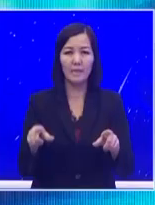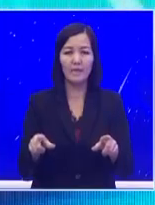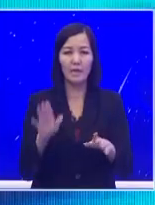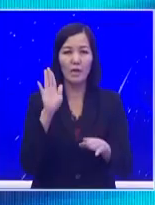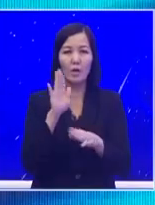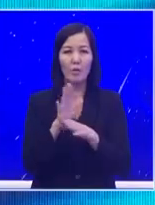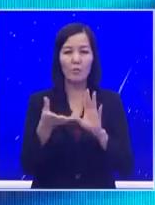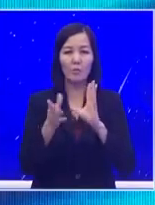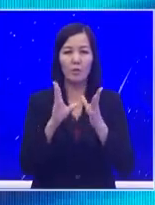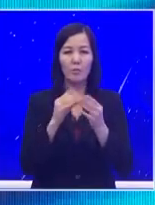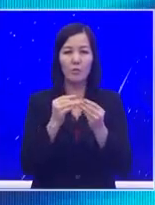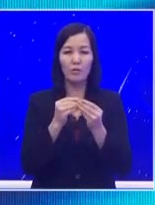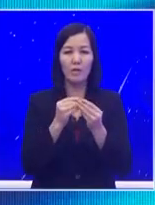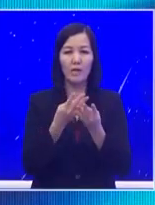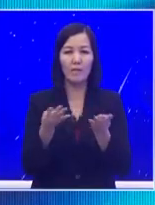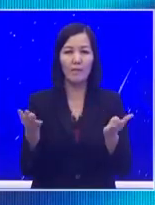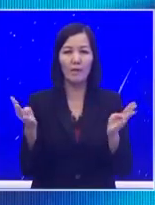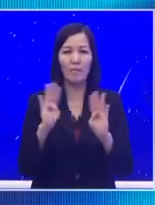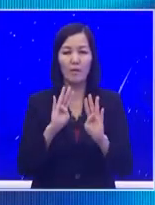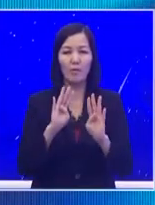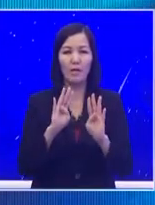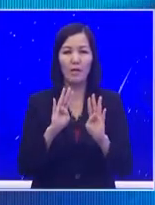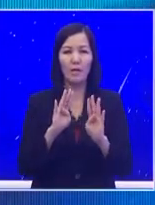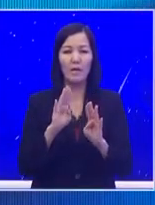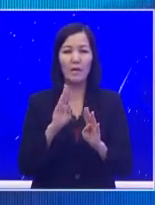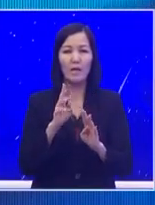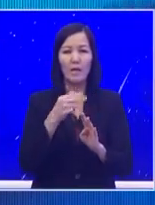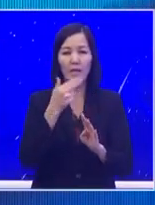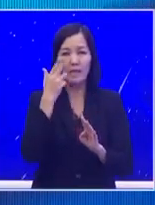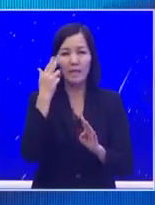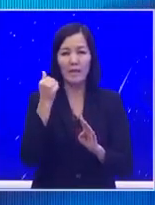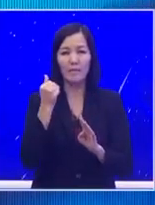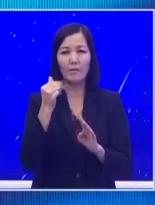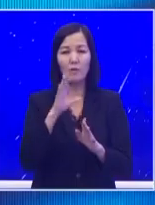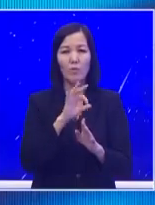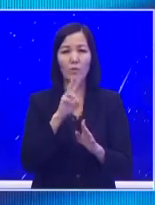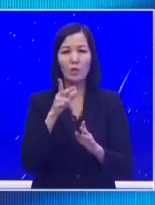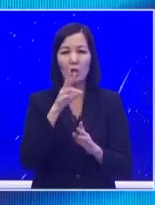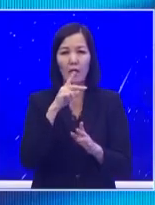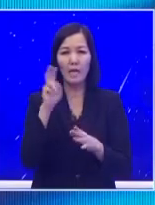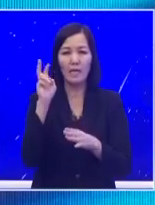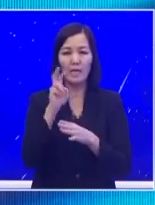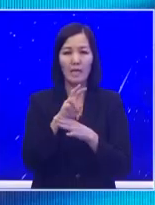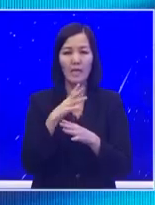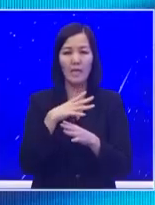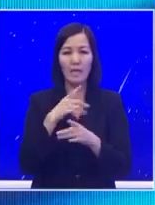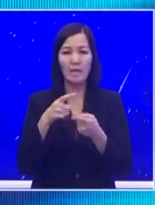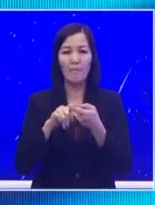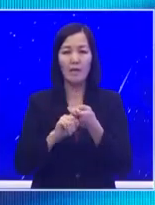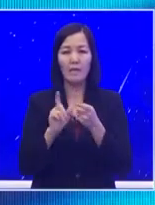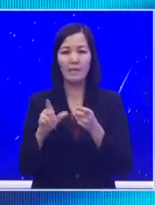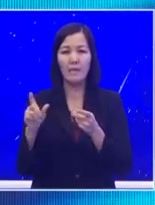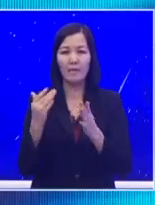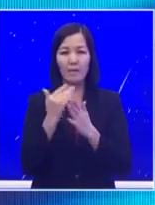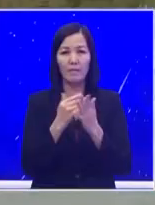бойынша эпидемиологиялық жағдайы қолайсыз деп танылған Италия мен Оңтүстік Кореядан келген. Олармен байланыста болған адамдарда анықталып